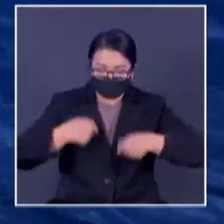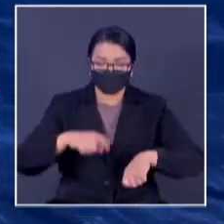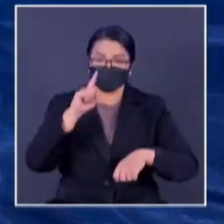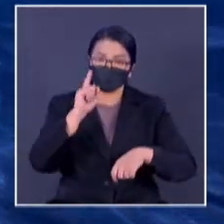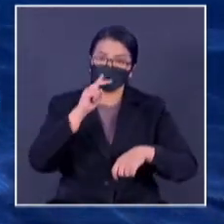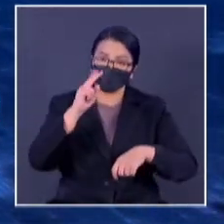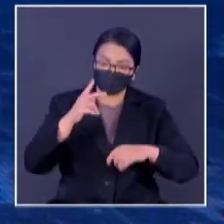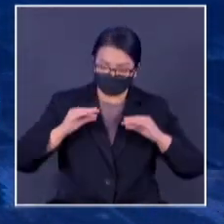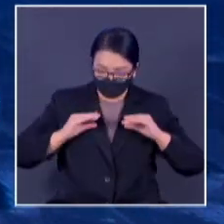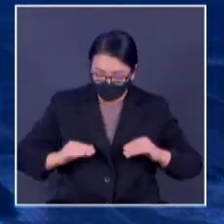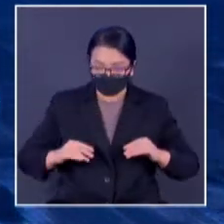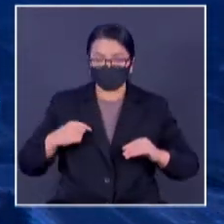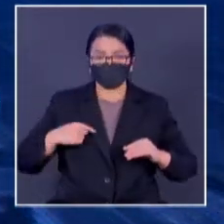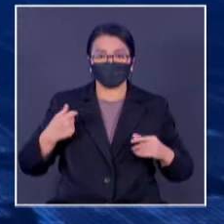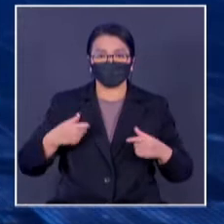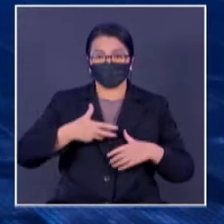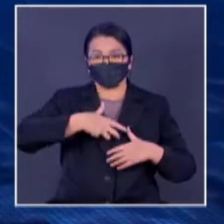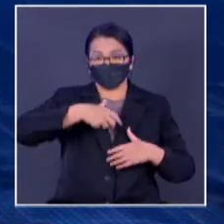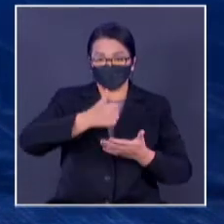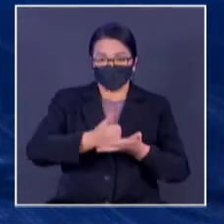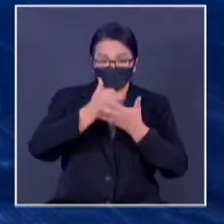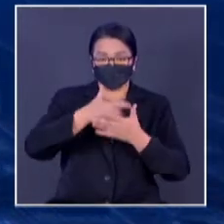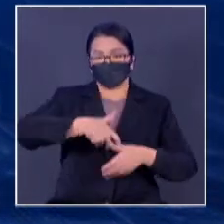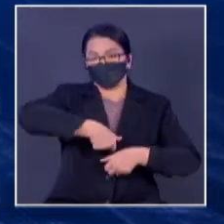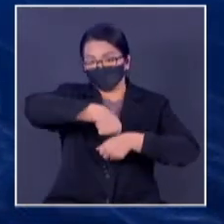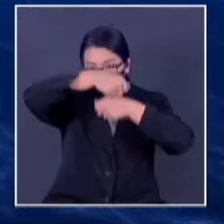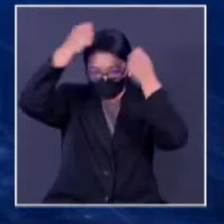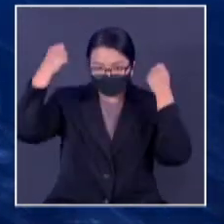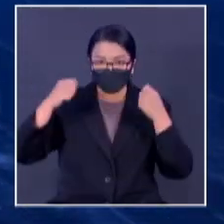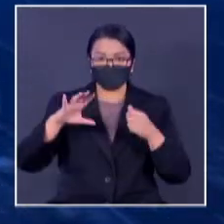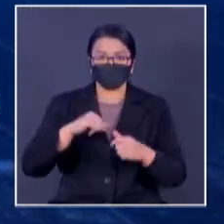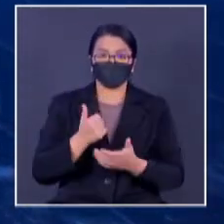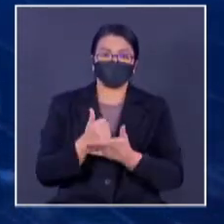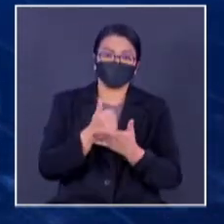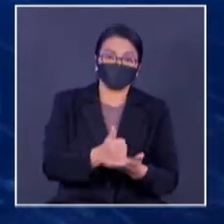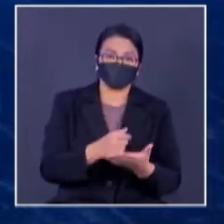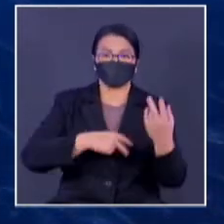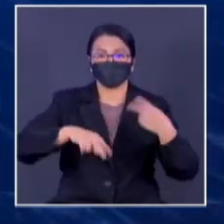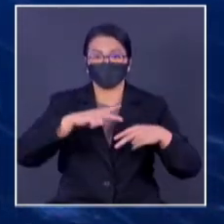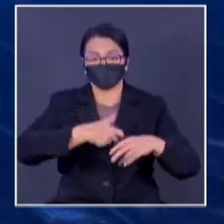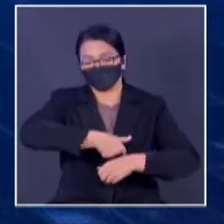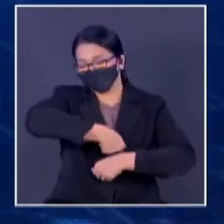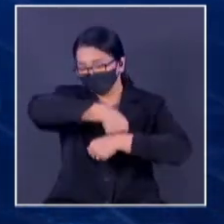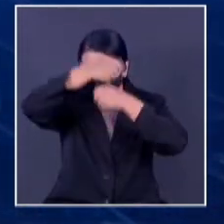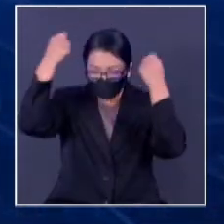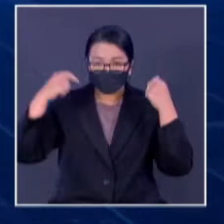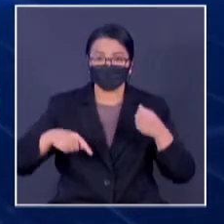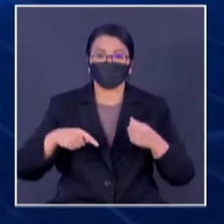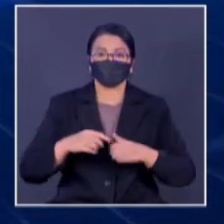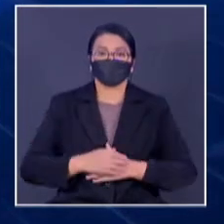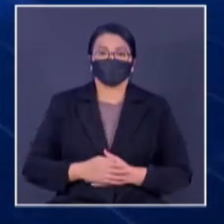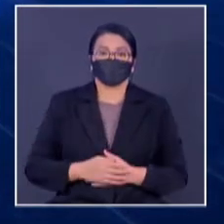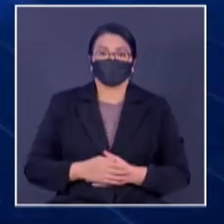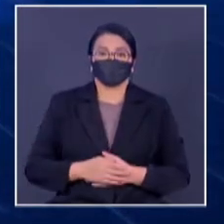ลและบุคลากรทางการแพทย์ท่านอื่นๆเนี่ยต้องเข้าไปรีบช่วยเหลือก็รีบปฐมพยาบาลรีบกันช่วยกันถอดชุดเนี่ยนะครับแต่ว่าอยู่ในพื้น